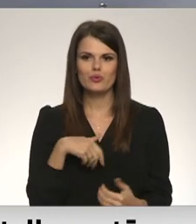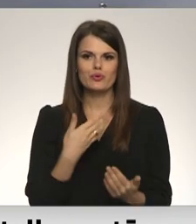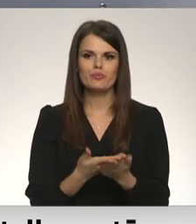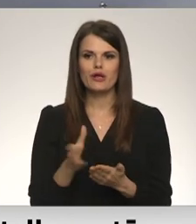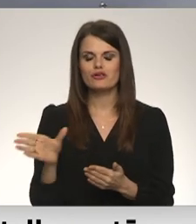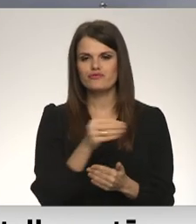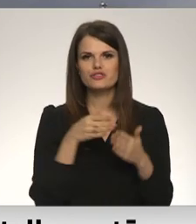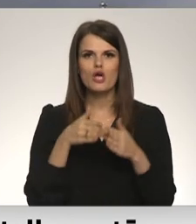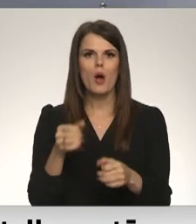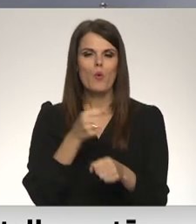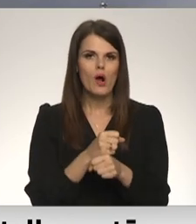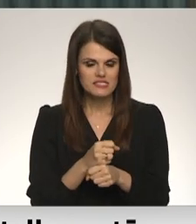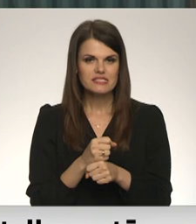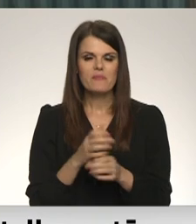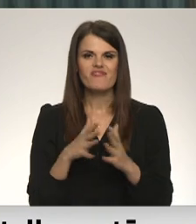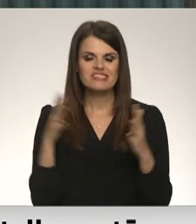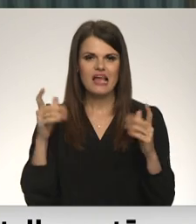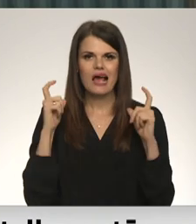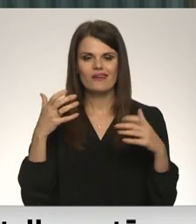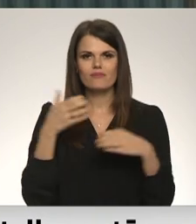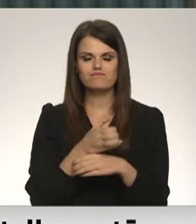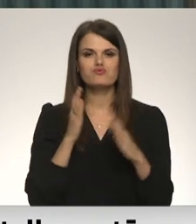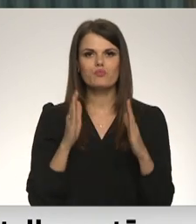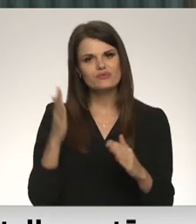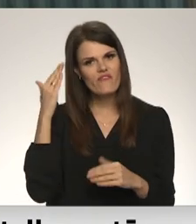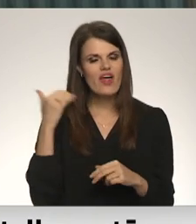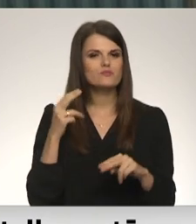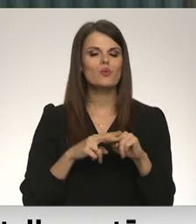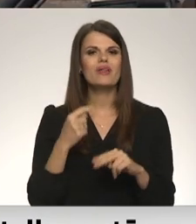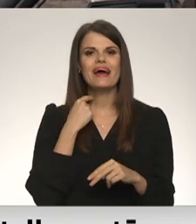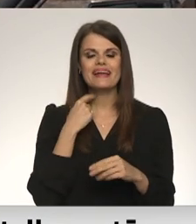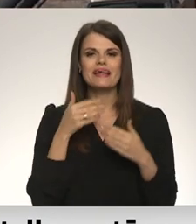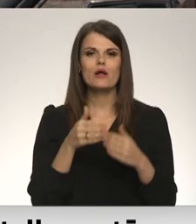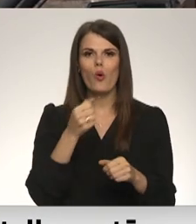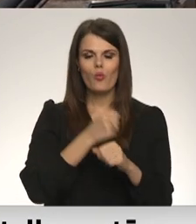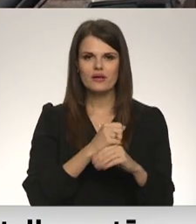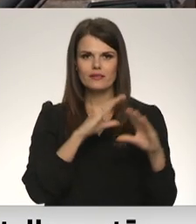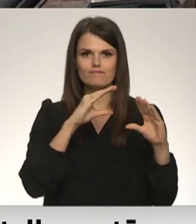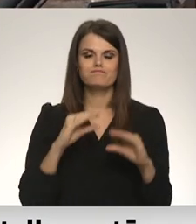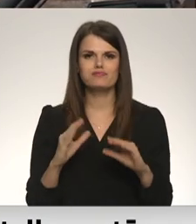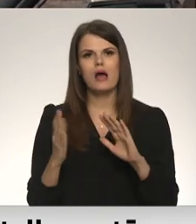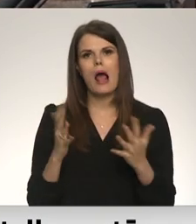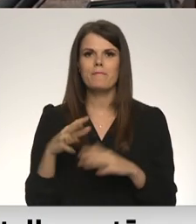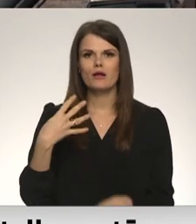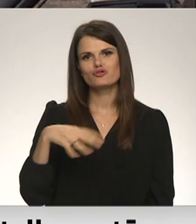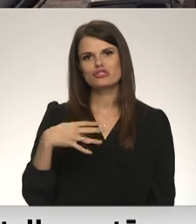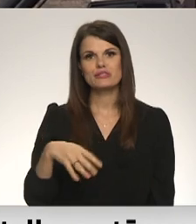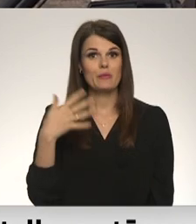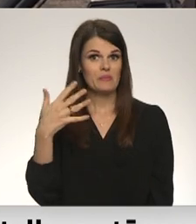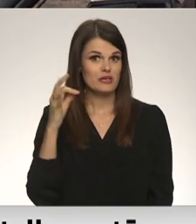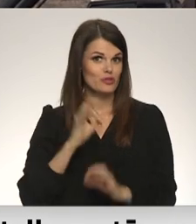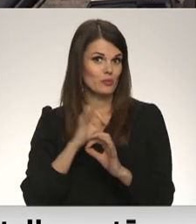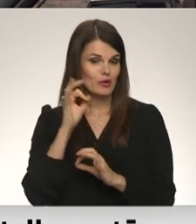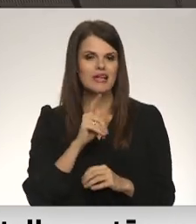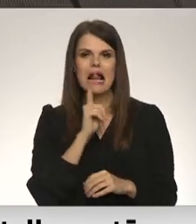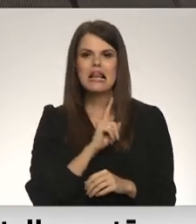ka vislielākais kravu samazinājums būs Ventspils un Rīgas ostās pakāpeniski noslīdot par aptuveni 45%.